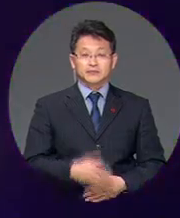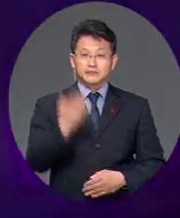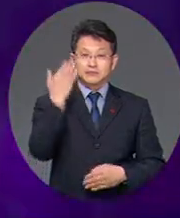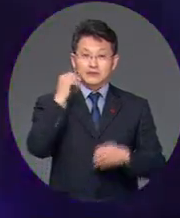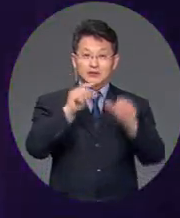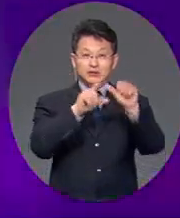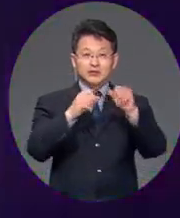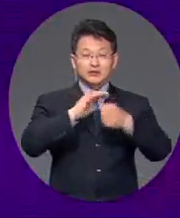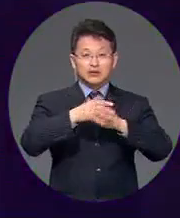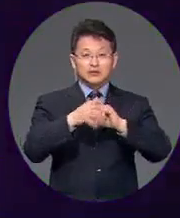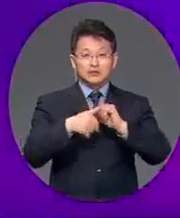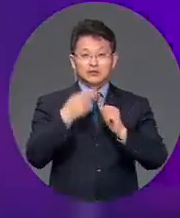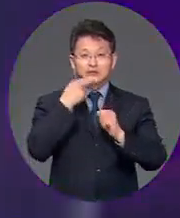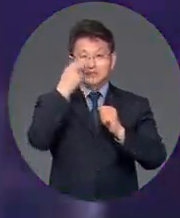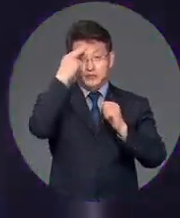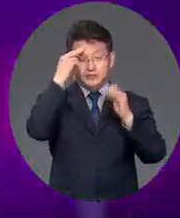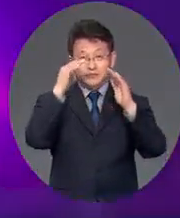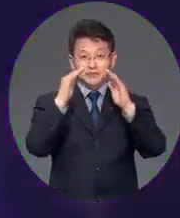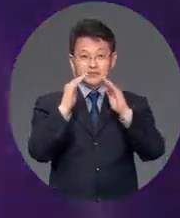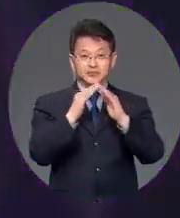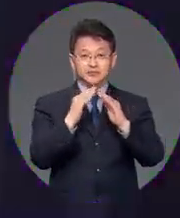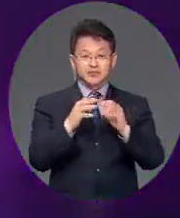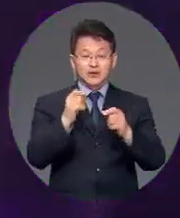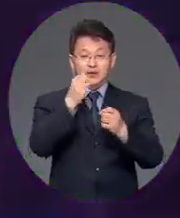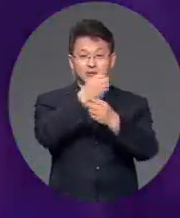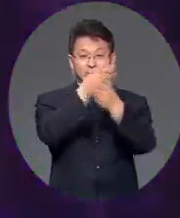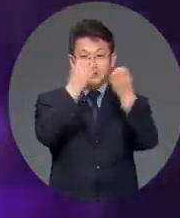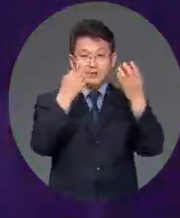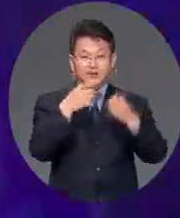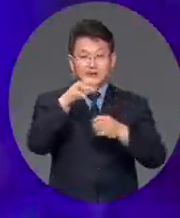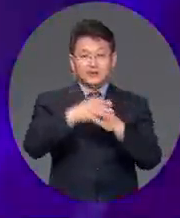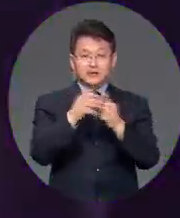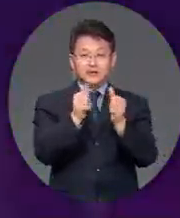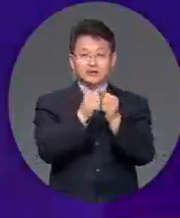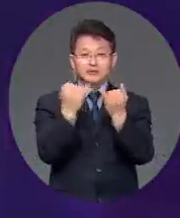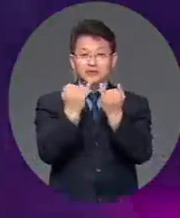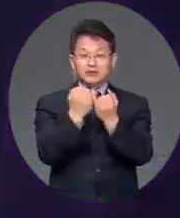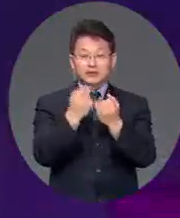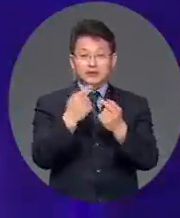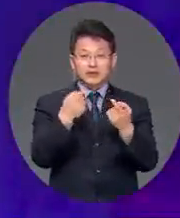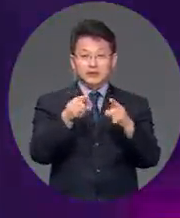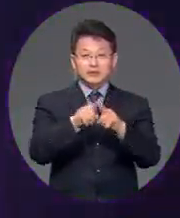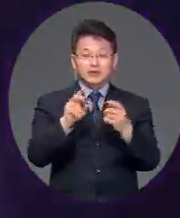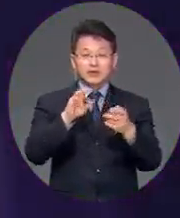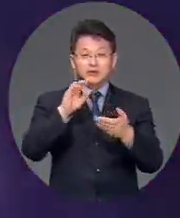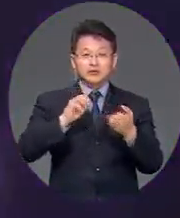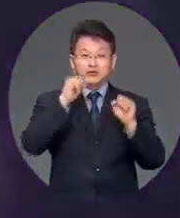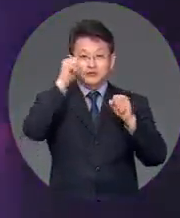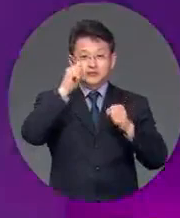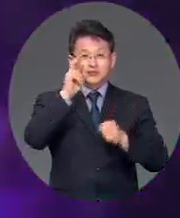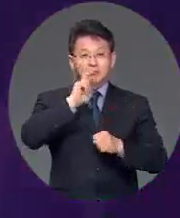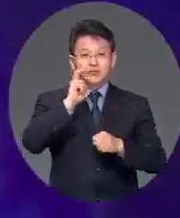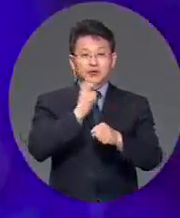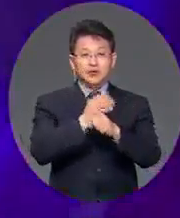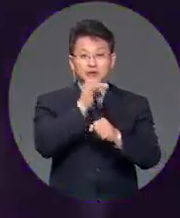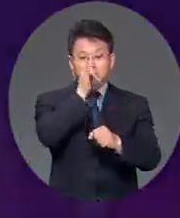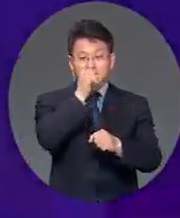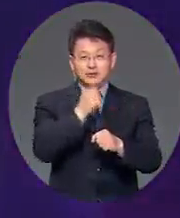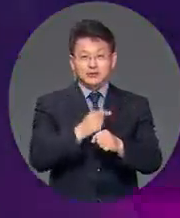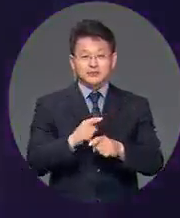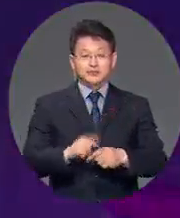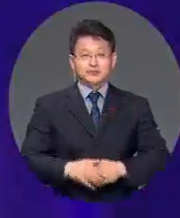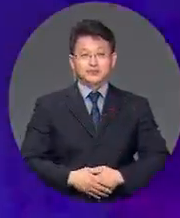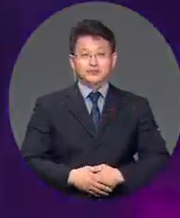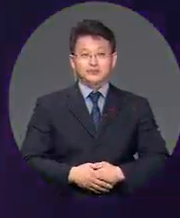지난 5월 대구의 한 유흥업소입니다. 화려한 조명 아래 젊은 남녀가 어울려 춤추며 노래를 부릅니다.